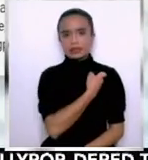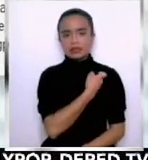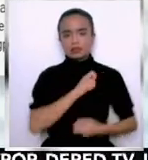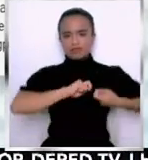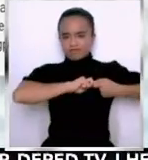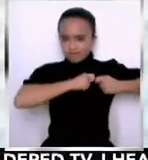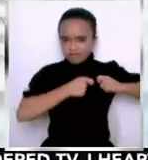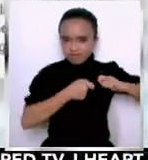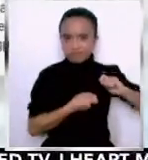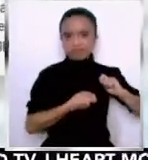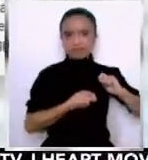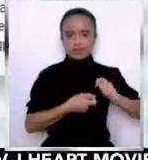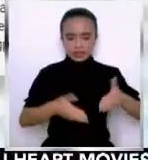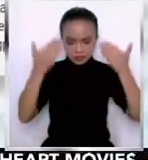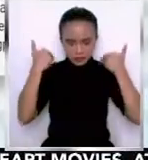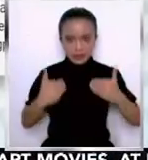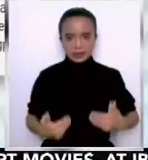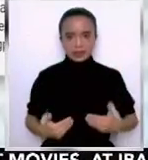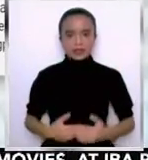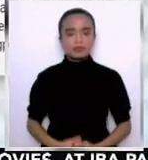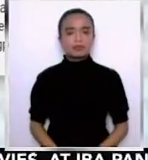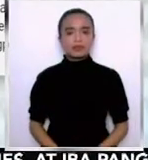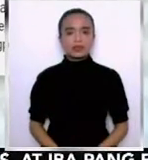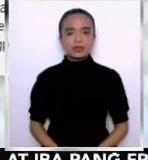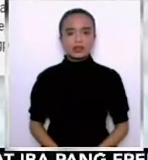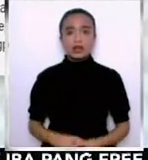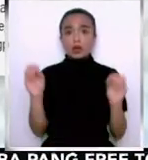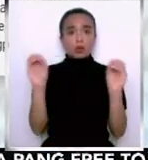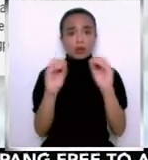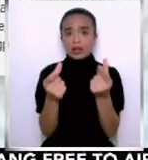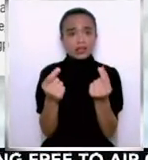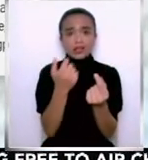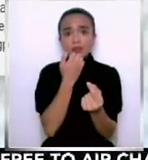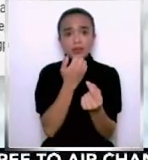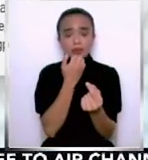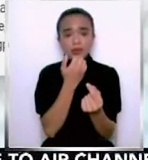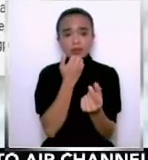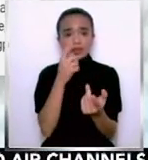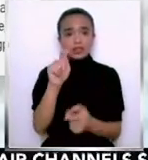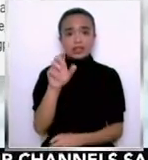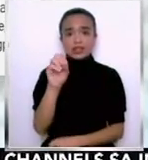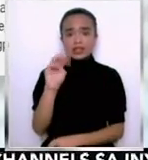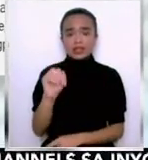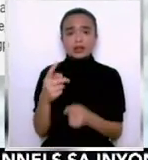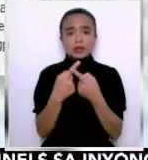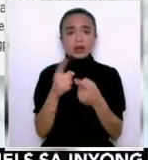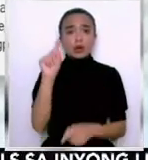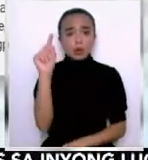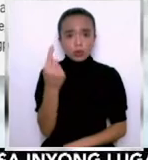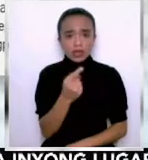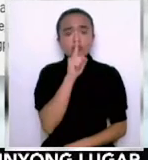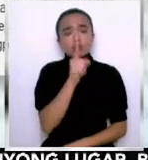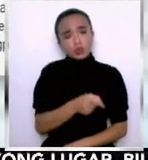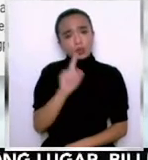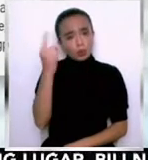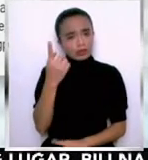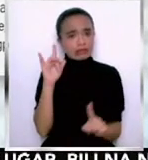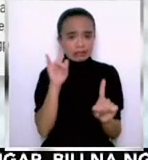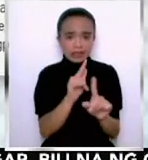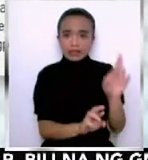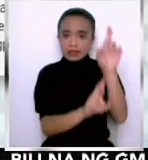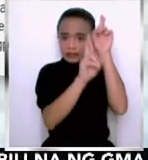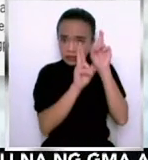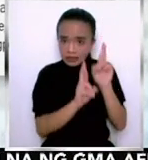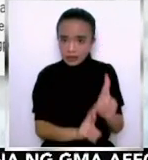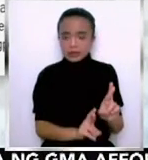pagkatao. Wala rin daw siyang ginawang masama sa mister na si Tom, kundi tunay na pagmamahal, respeto,